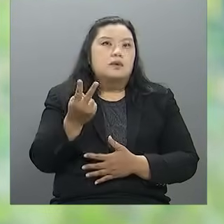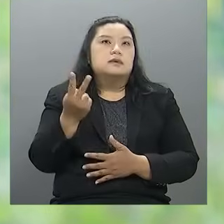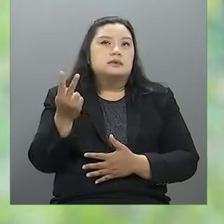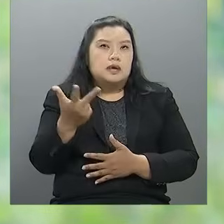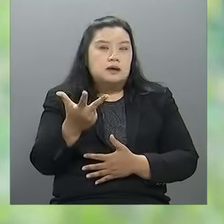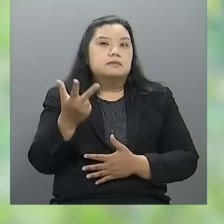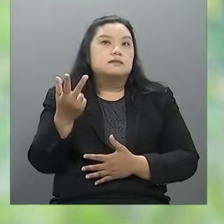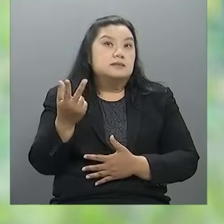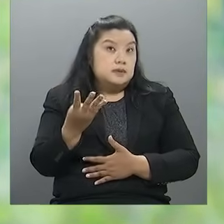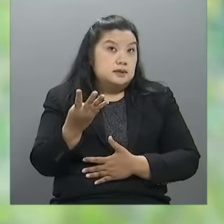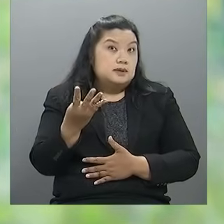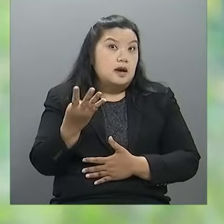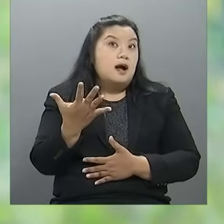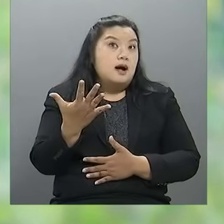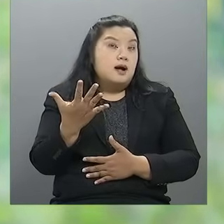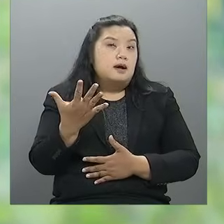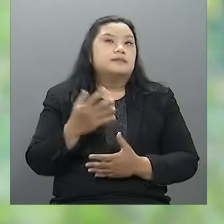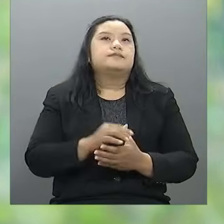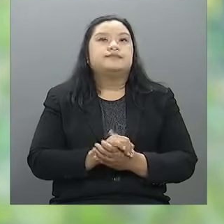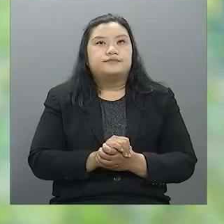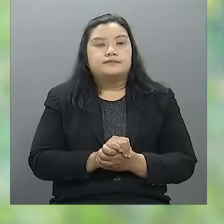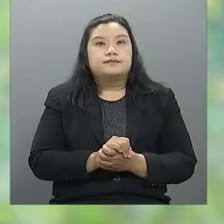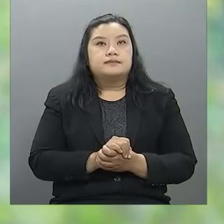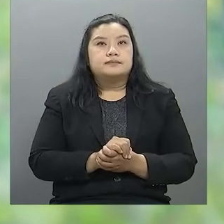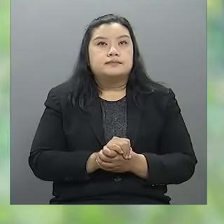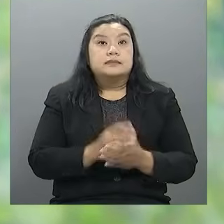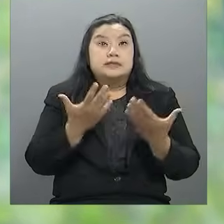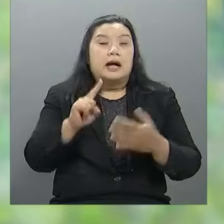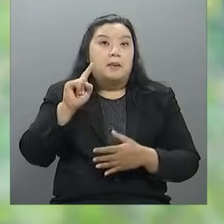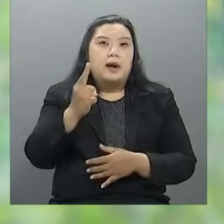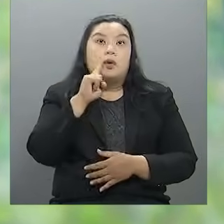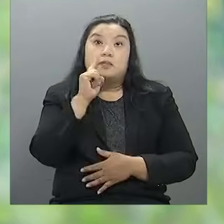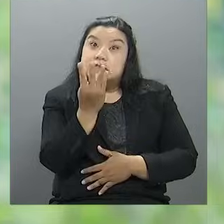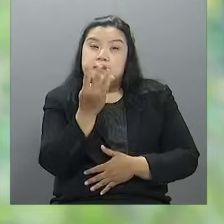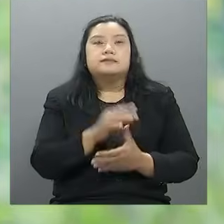5แล้วก็ตรงช่วงใบน่างนี้ตรชกล possible